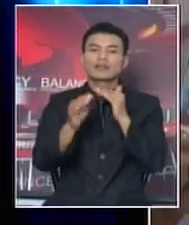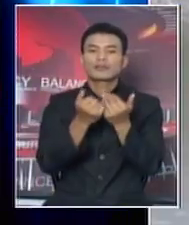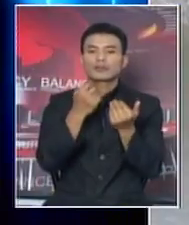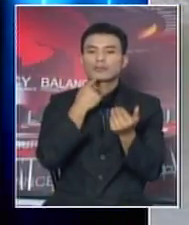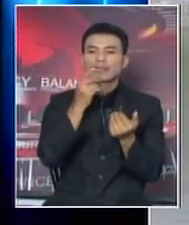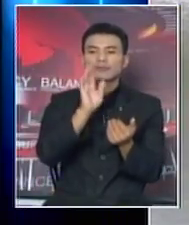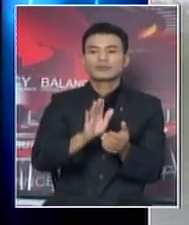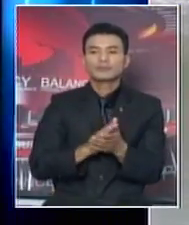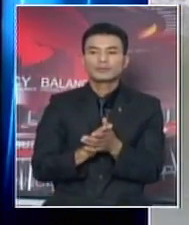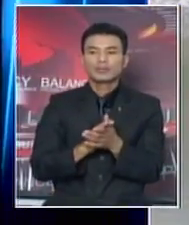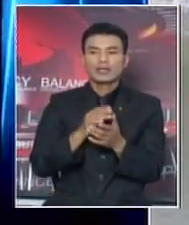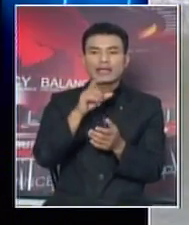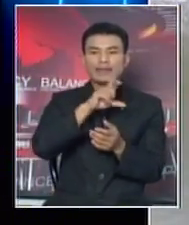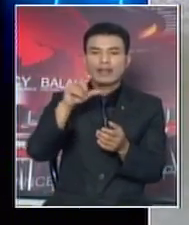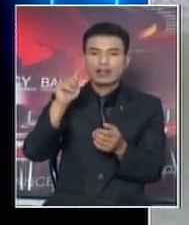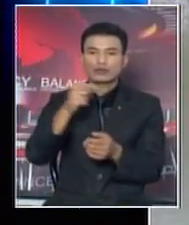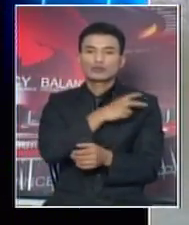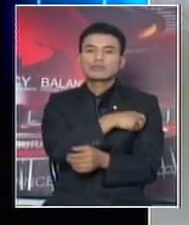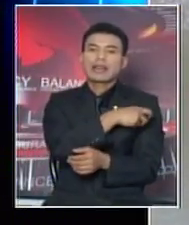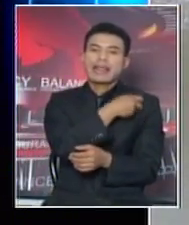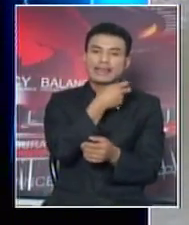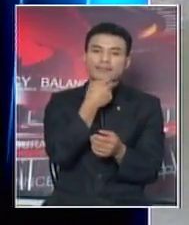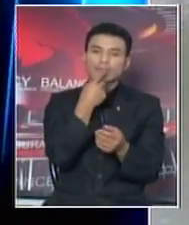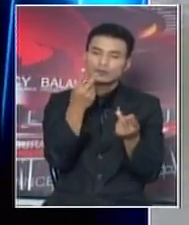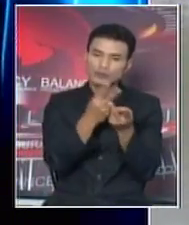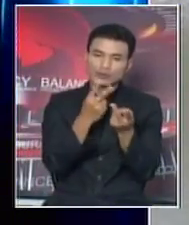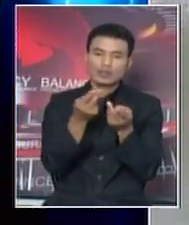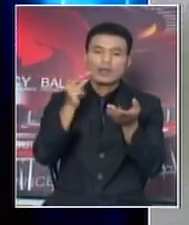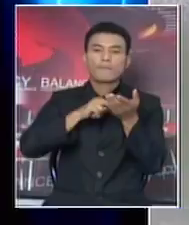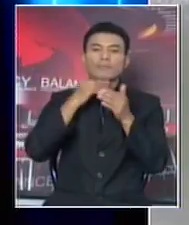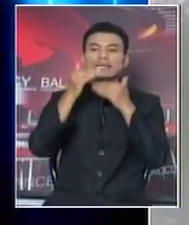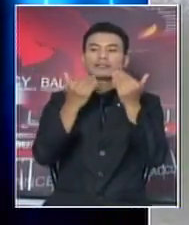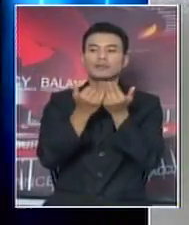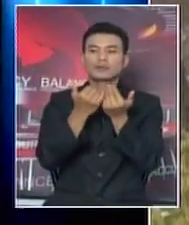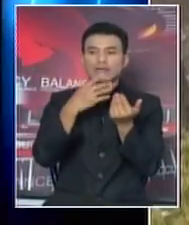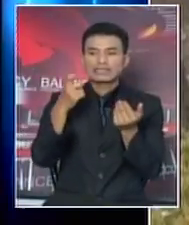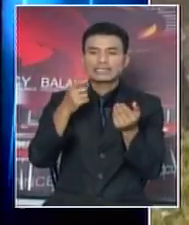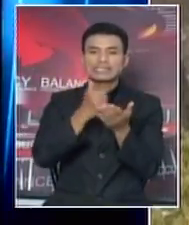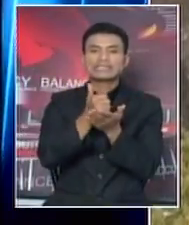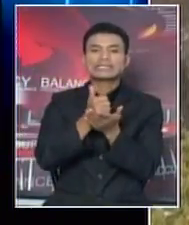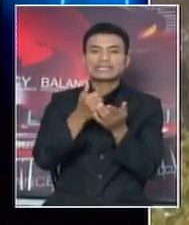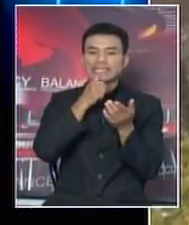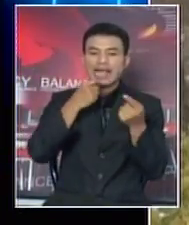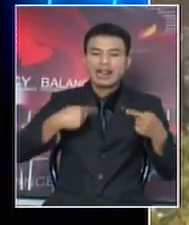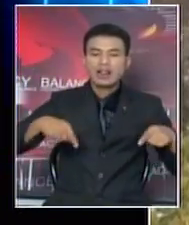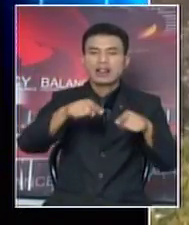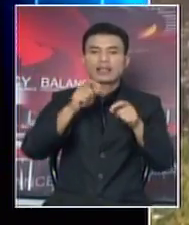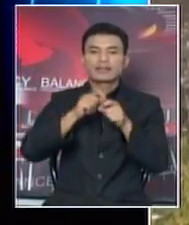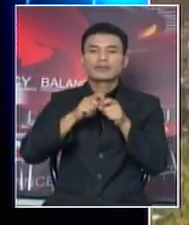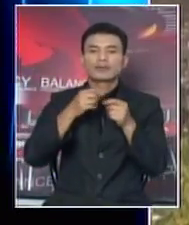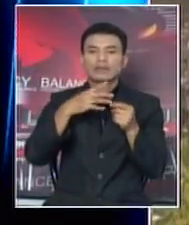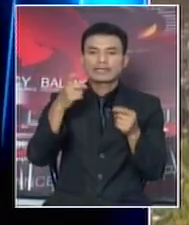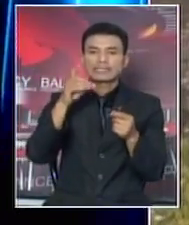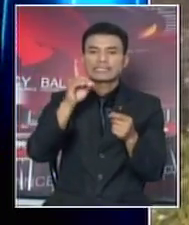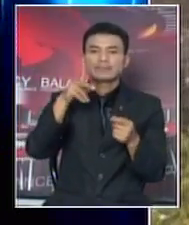छ। नेपालको स्विजरल्यान्ड नामले परिचित जिरीलाई थप विकासका लागि जिरी ताल निर्माण गर्न नगर विकास कोष डिपिआर तयार गर्न